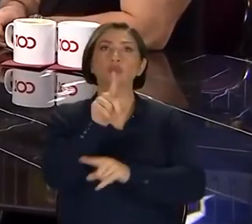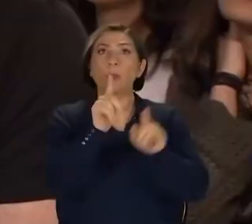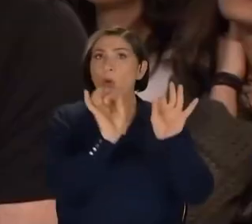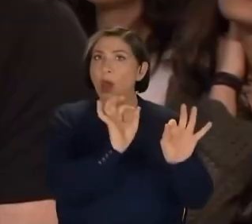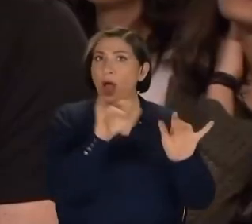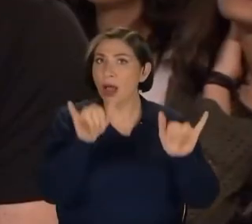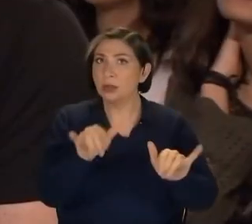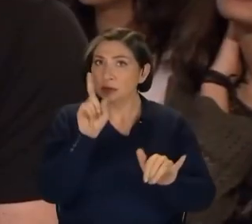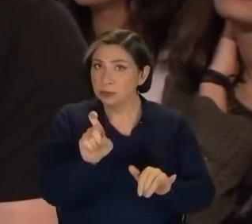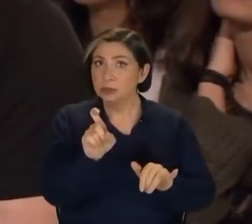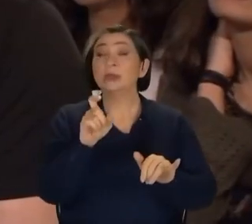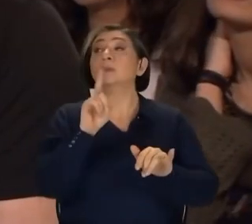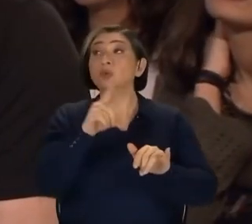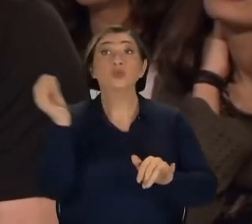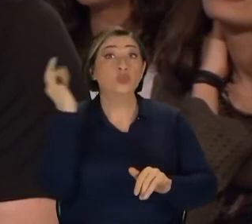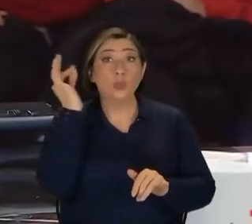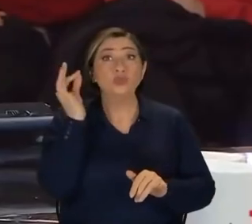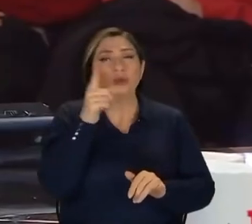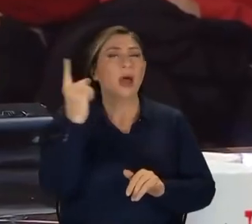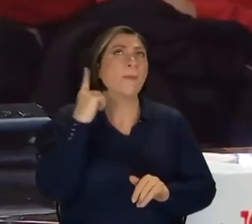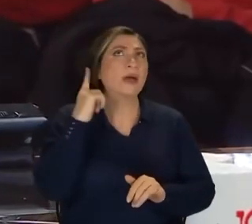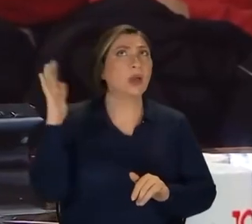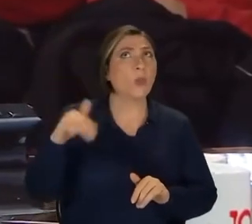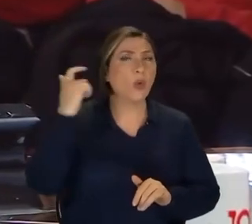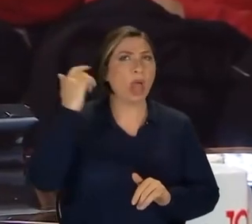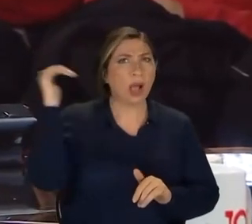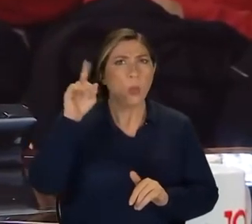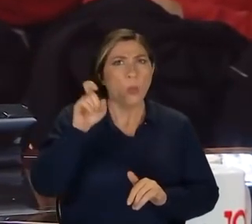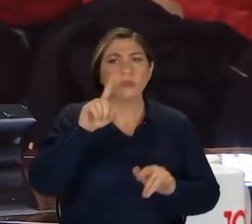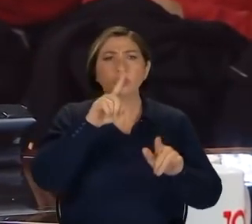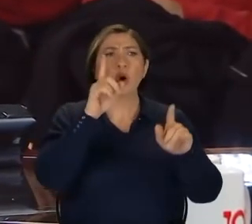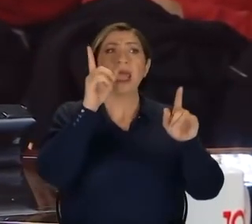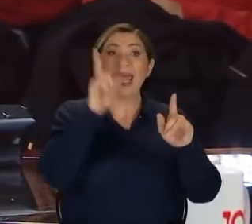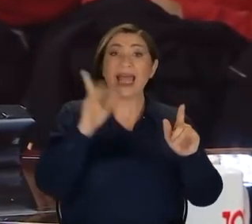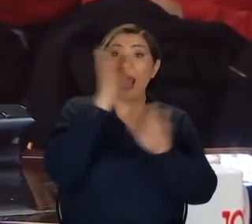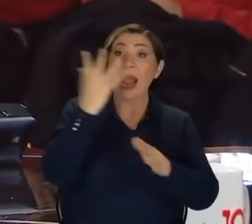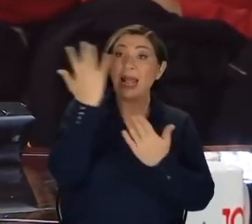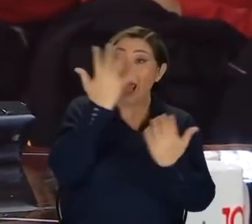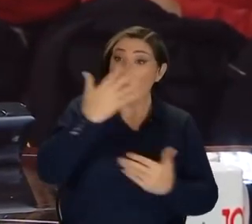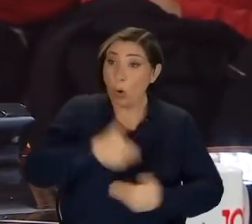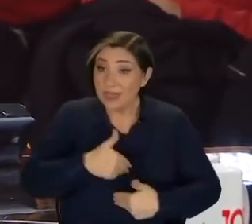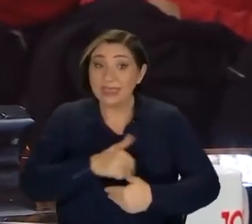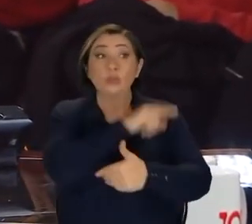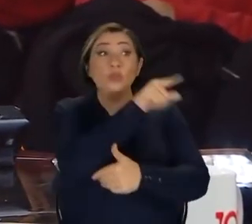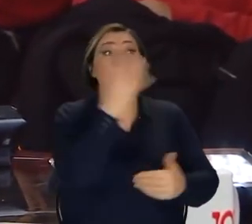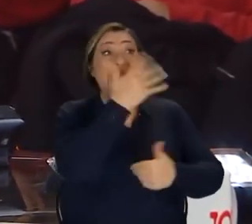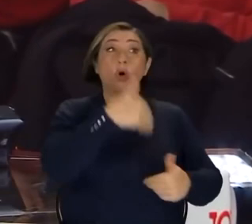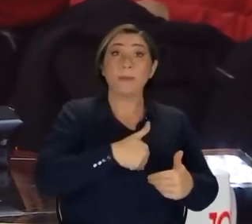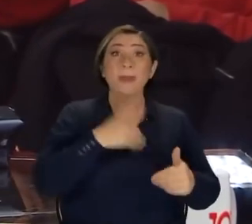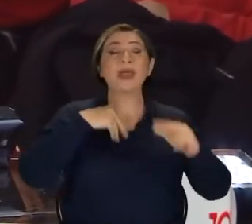böyle. Yani buradaki bunları duyuyor musun bilmiyorum. Şimdi ilk Kara Komikler ve bu Kara Komikler'de ben